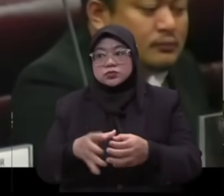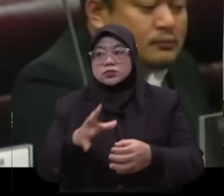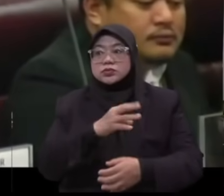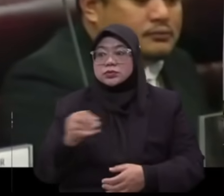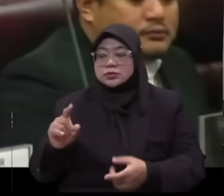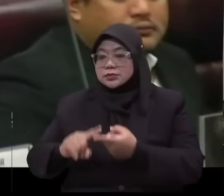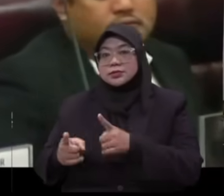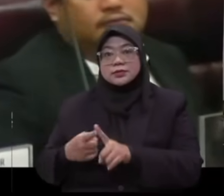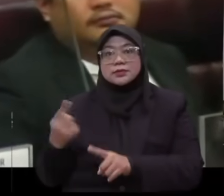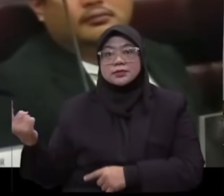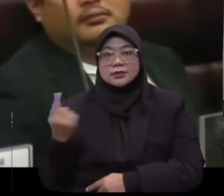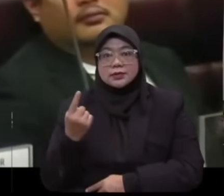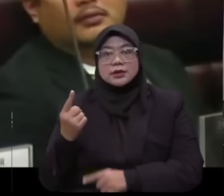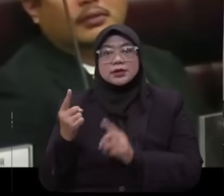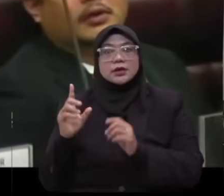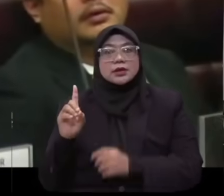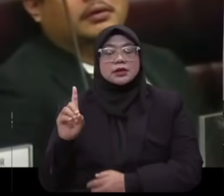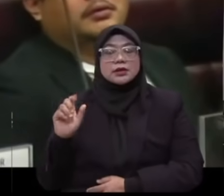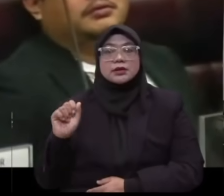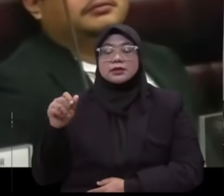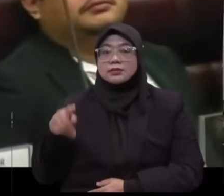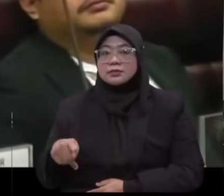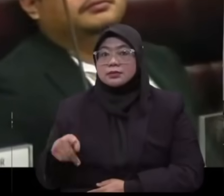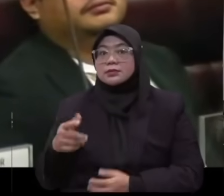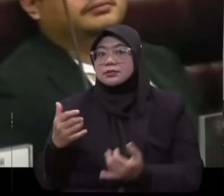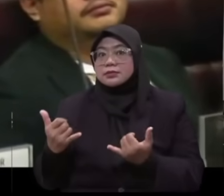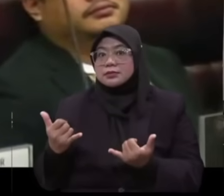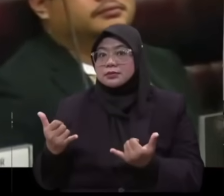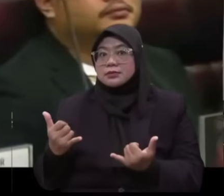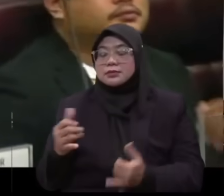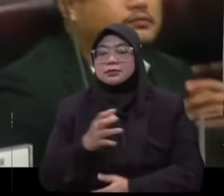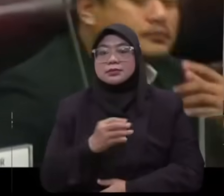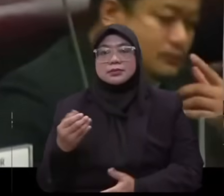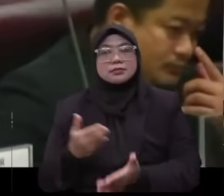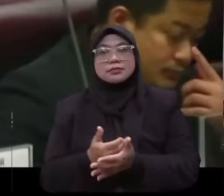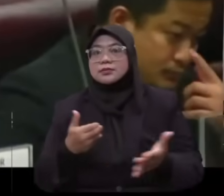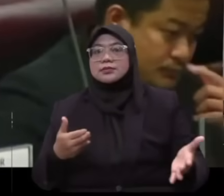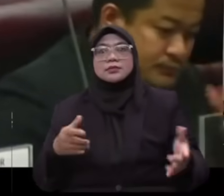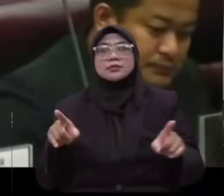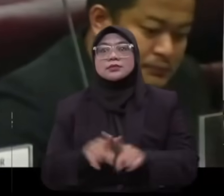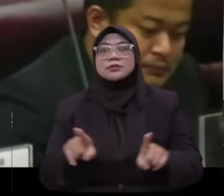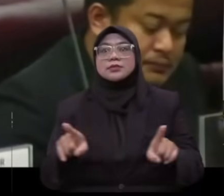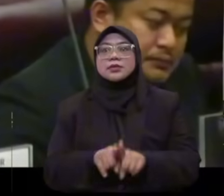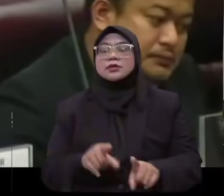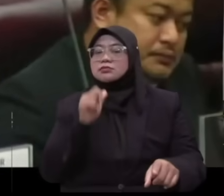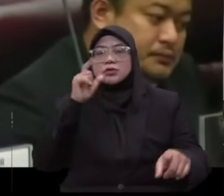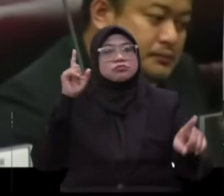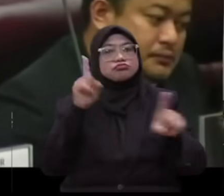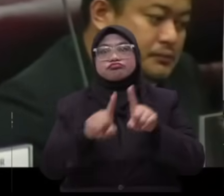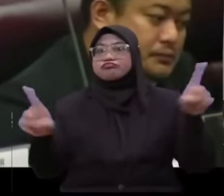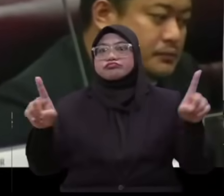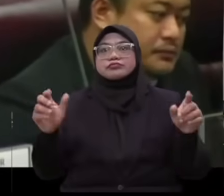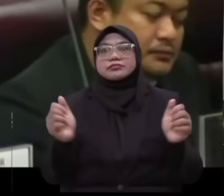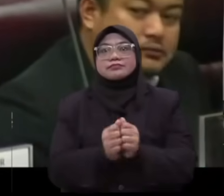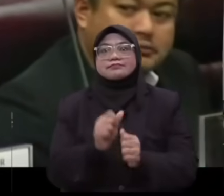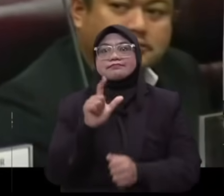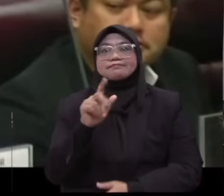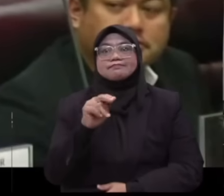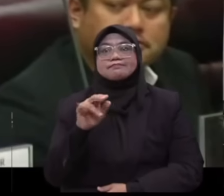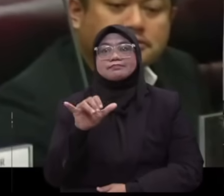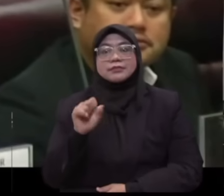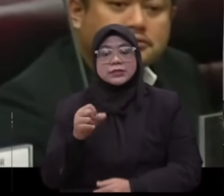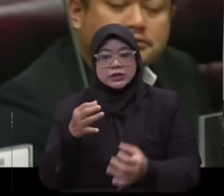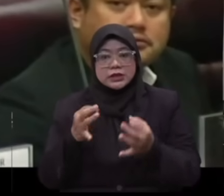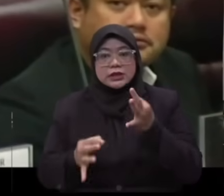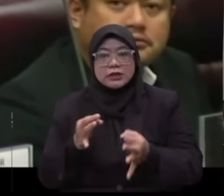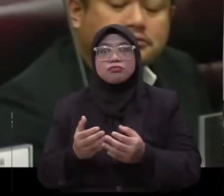sampai kita di fb-nya ada sekali dan juga sebelumnya kita yang menyatakan bahwa kalau